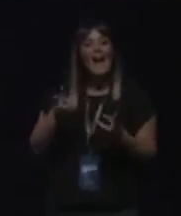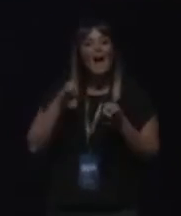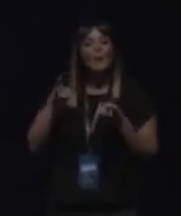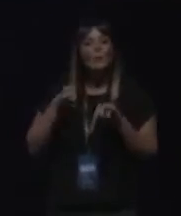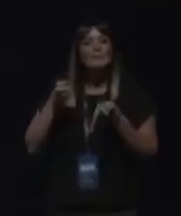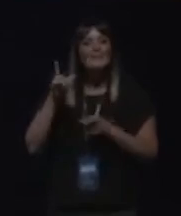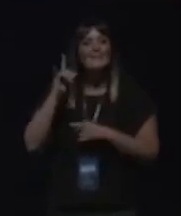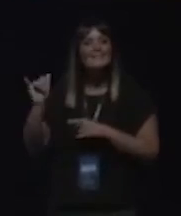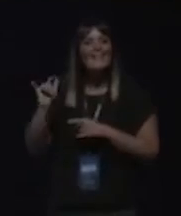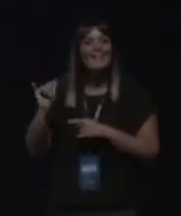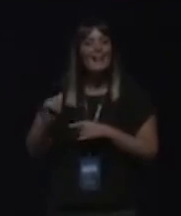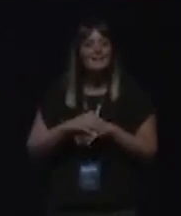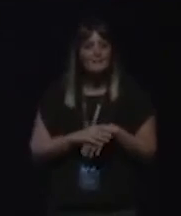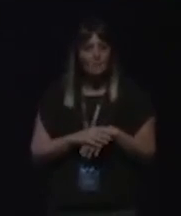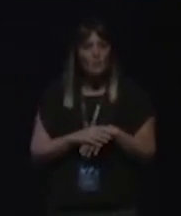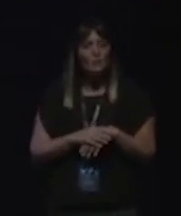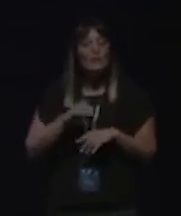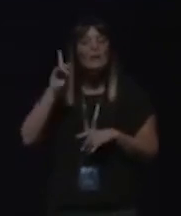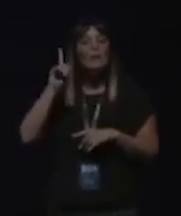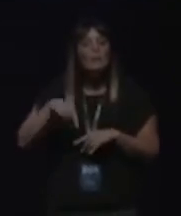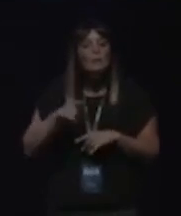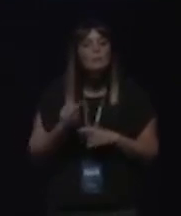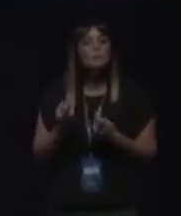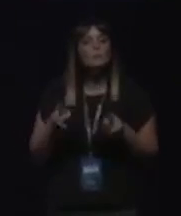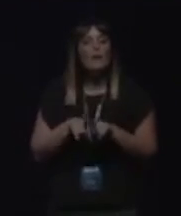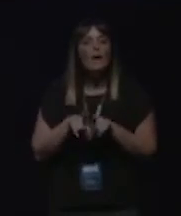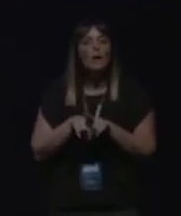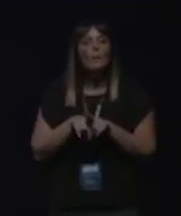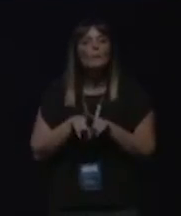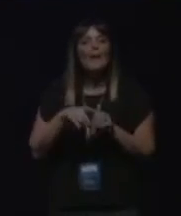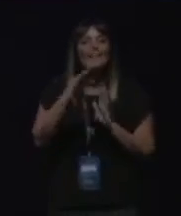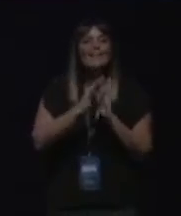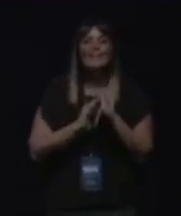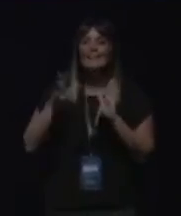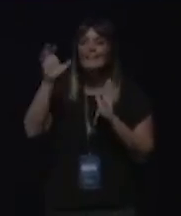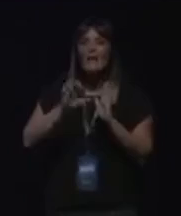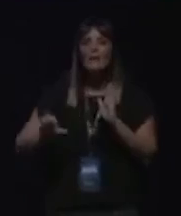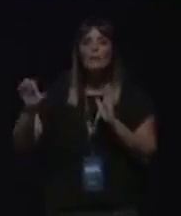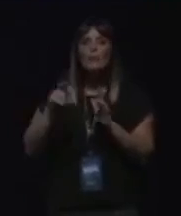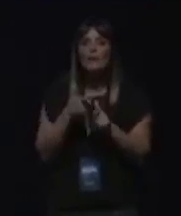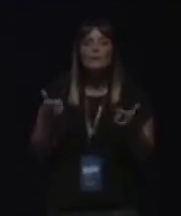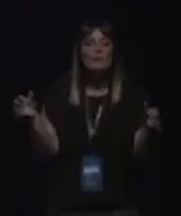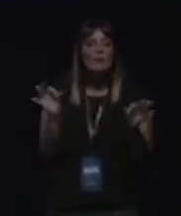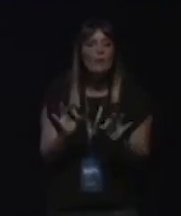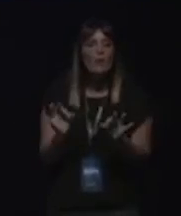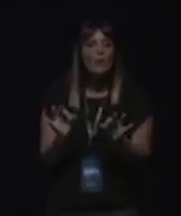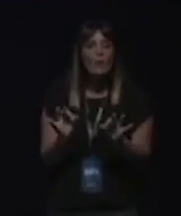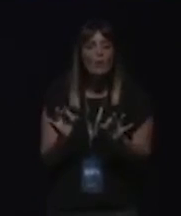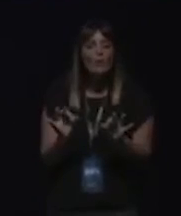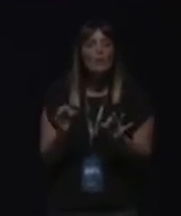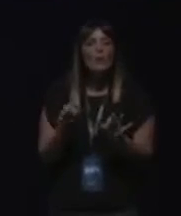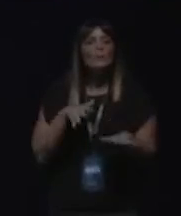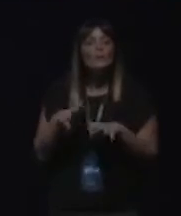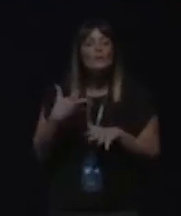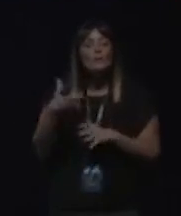e pubblici. L'adeguamento alle direttive europee non è stato ancora fatto, nonostante il